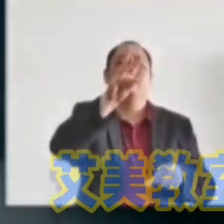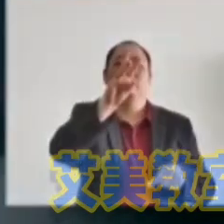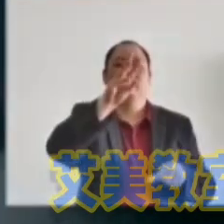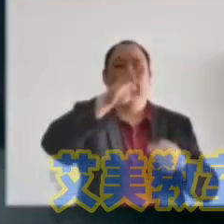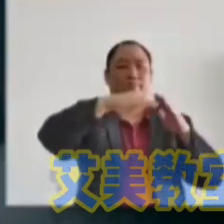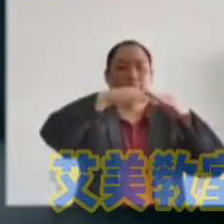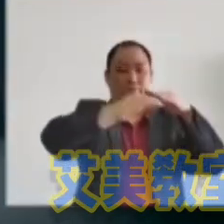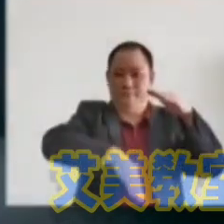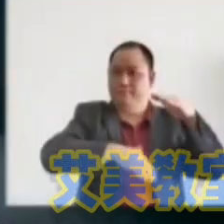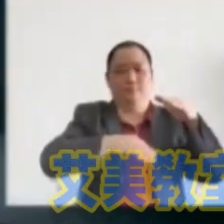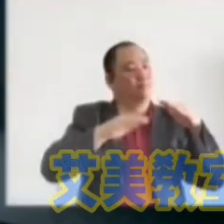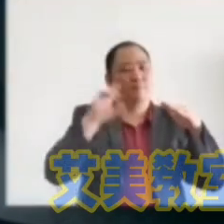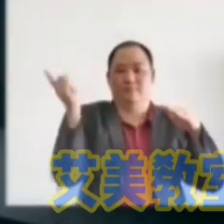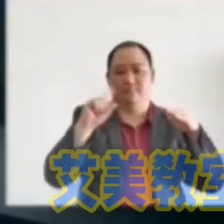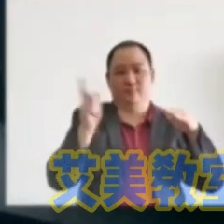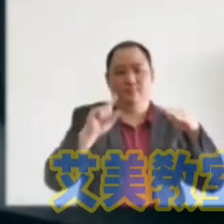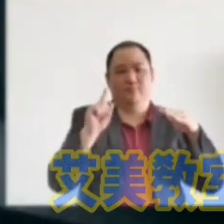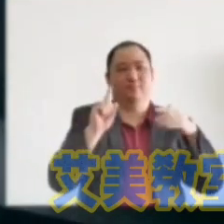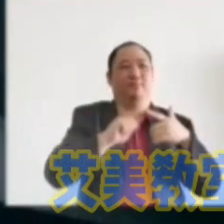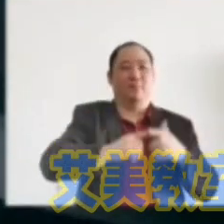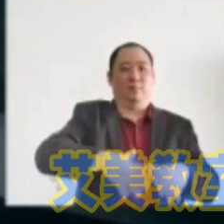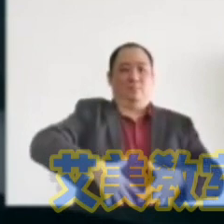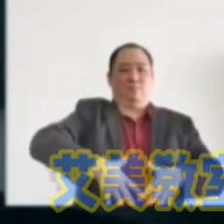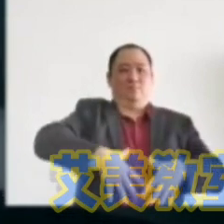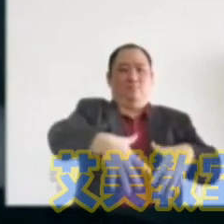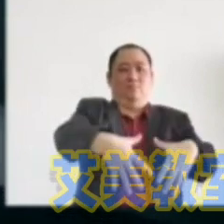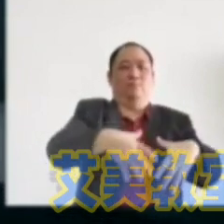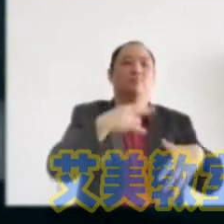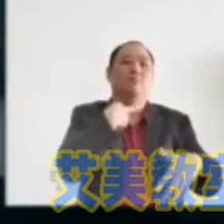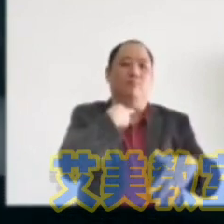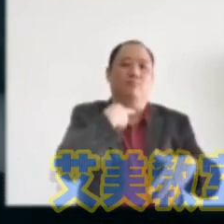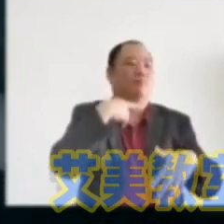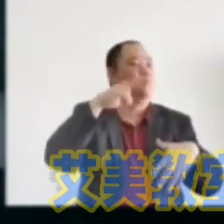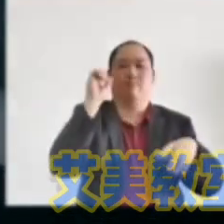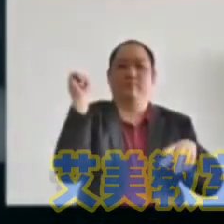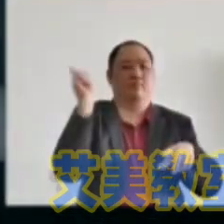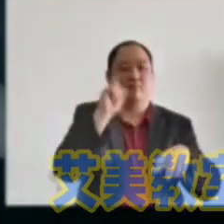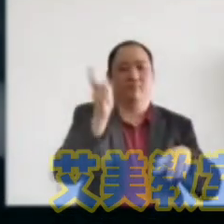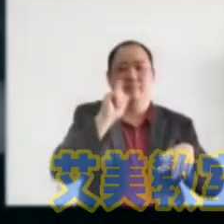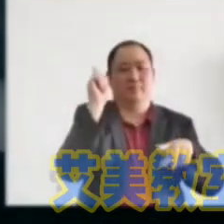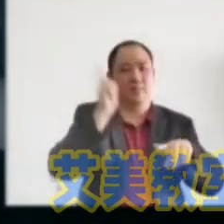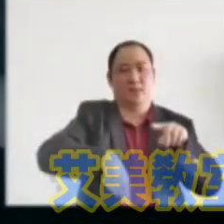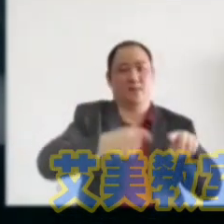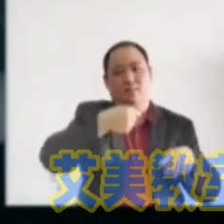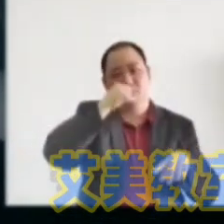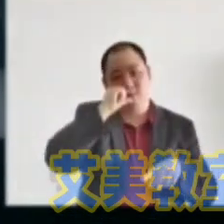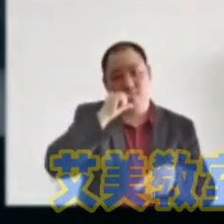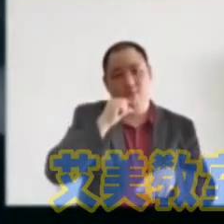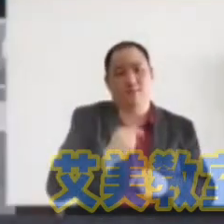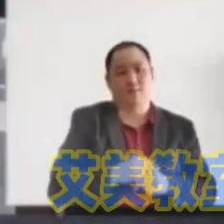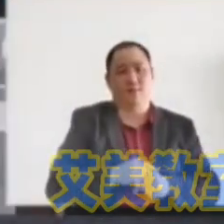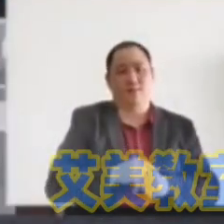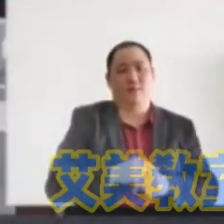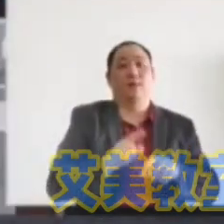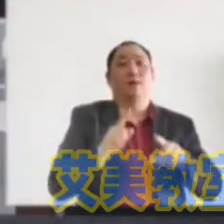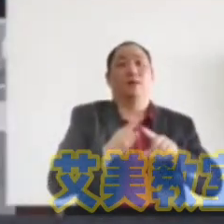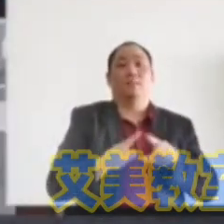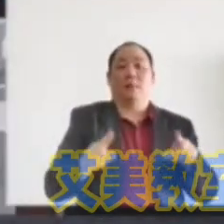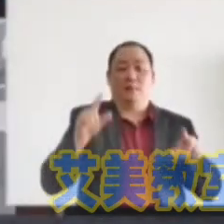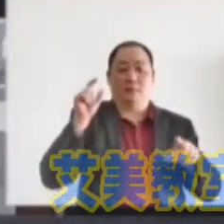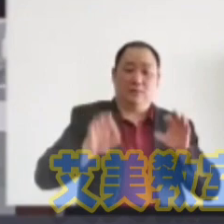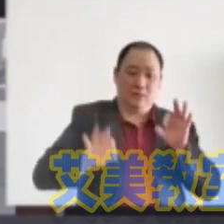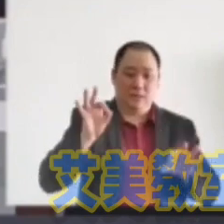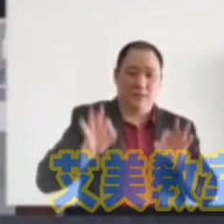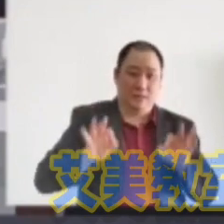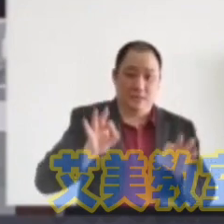嘞？6岁以下的不建议吃，怀着孕的也不建议吃。那如果你真的真的真的很